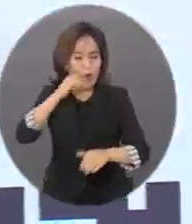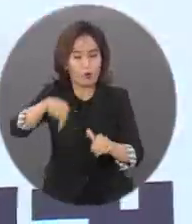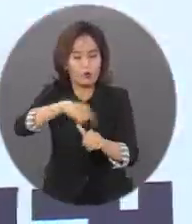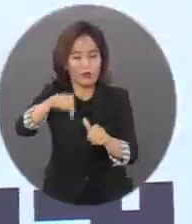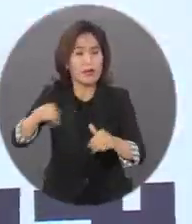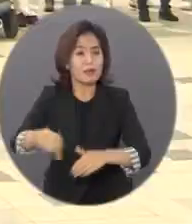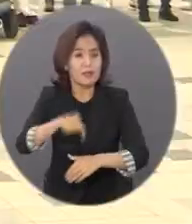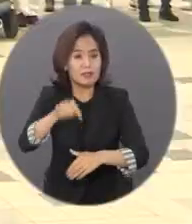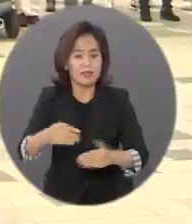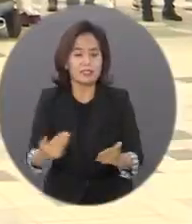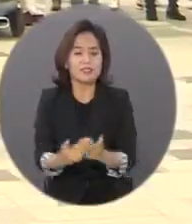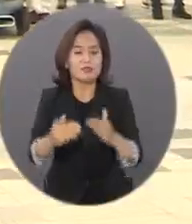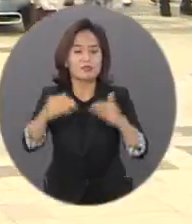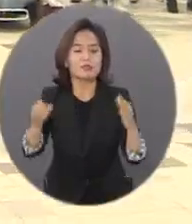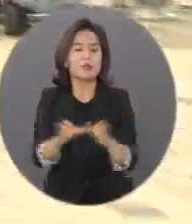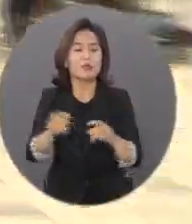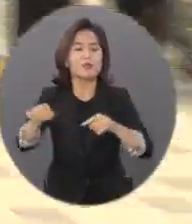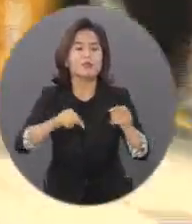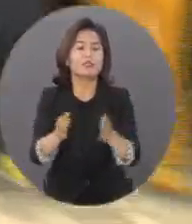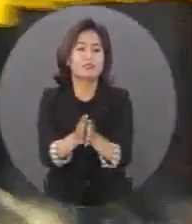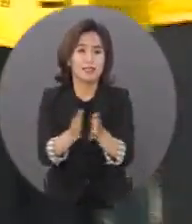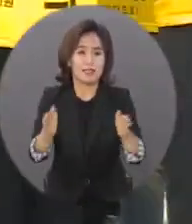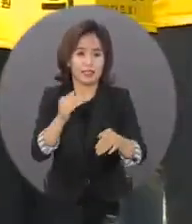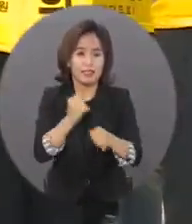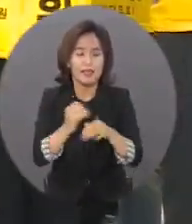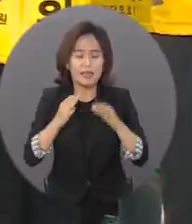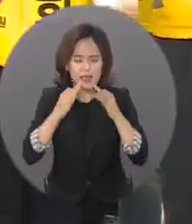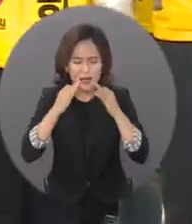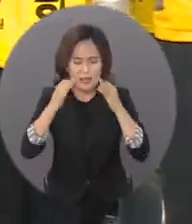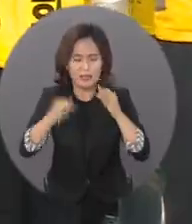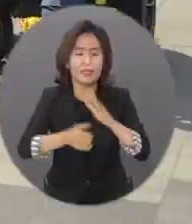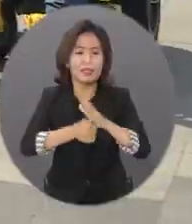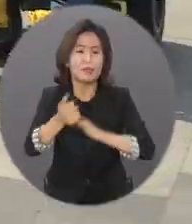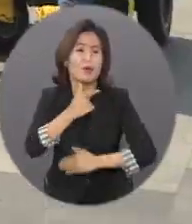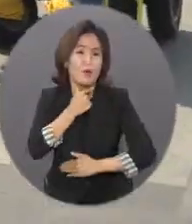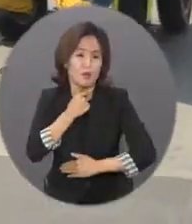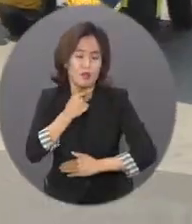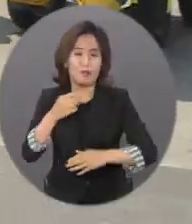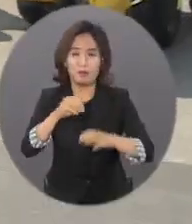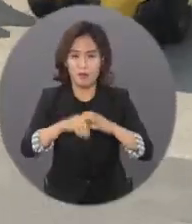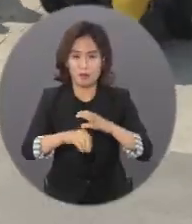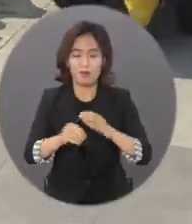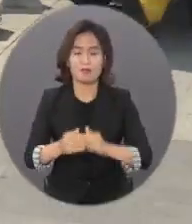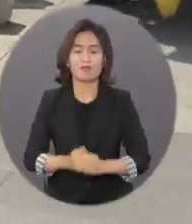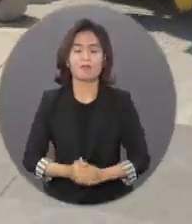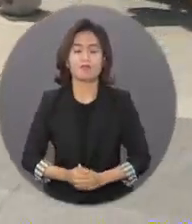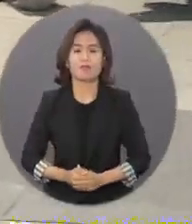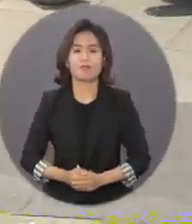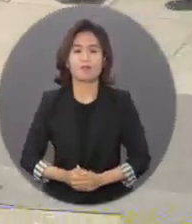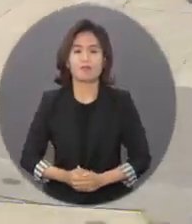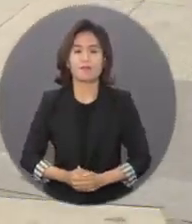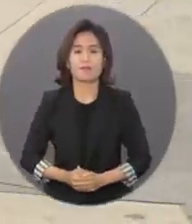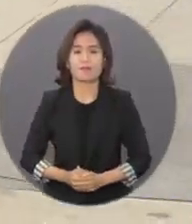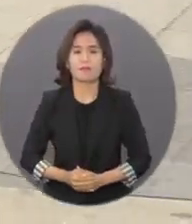속에서 진보 정치의 싹을 틔우겠다는 간절한 희망과 바람이 담겨 있습니다. MBC 뉴스 한신구입니다.